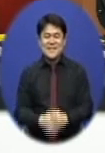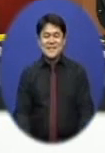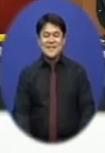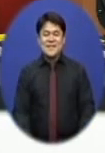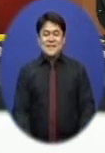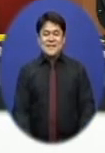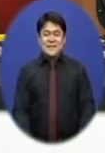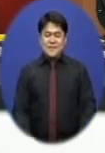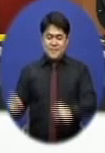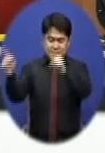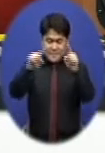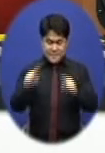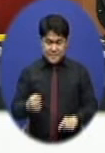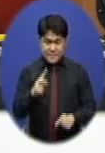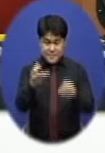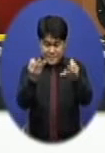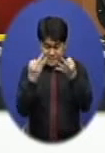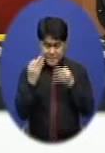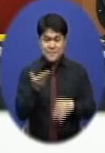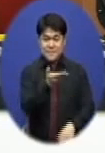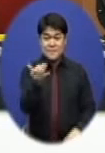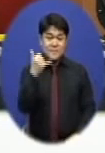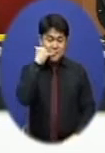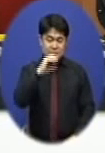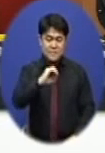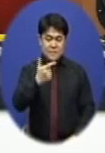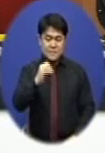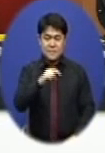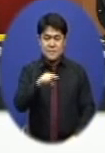네. 전국에 계신 시청자 여러분, ARS